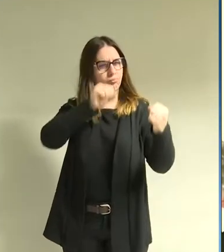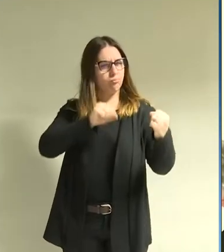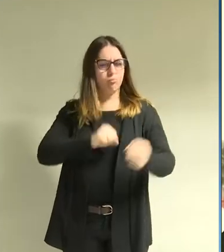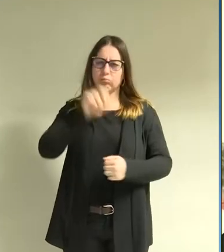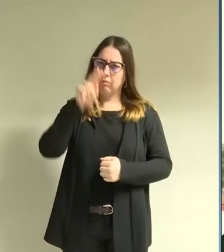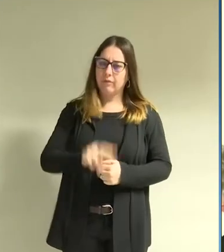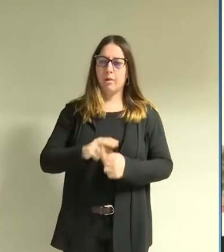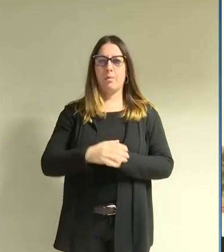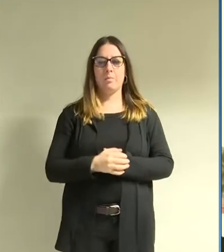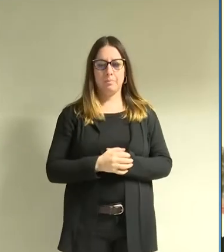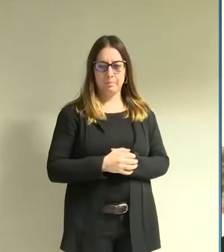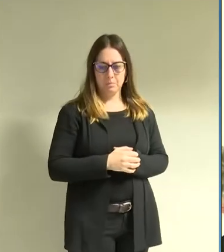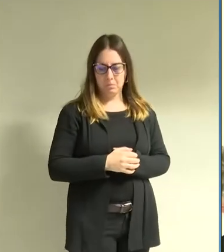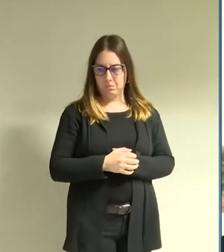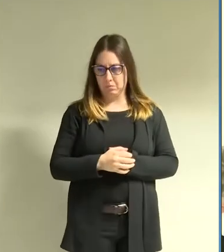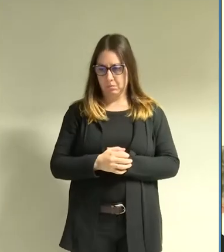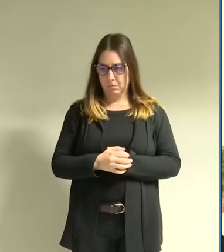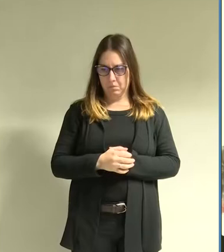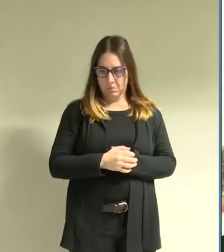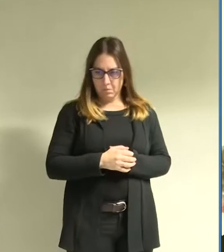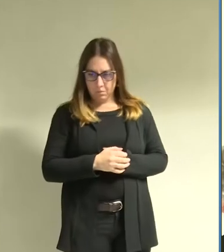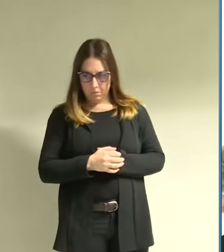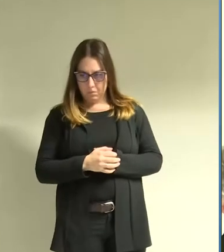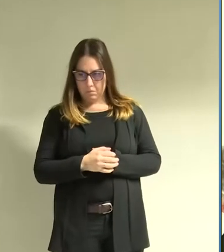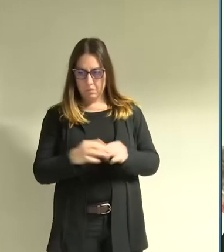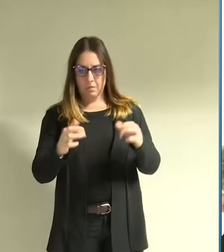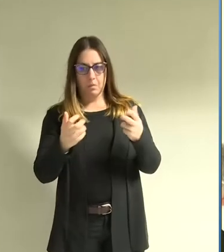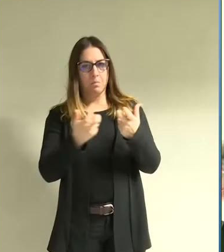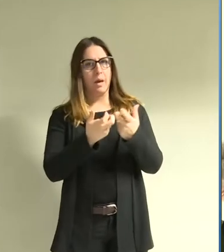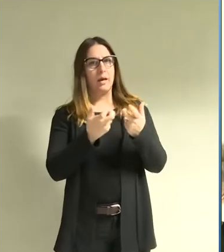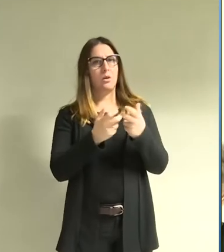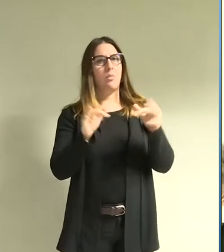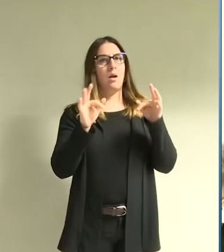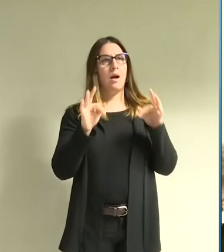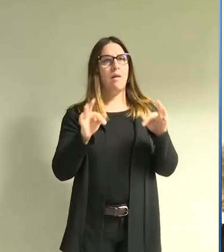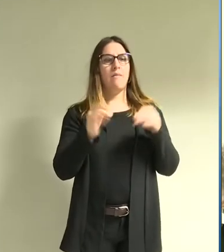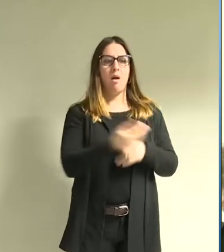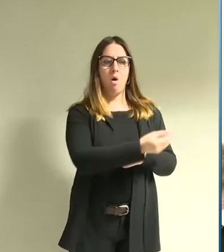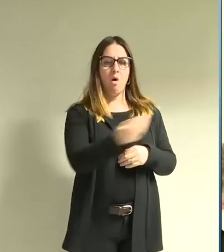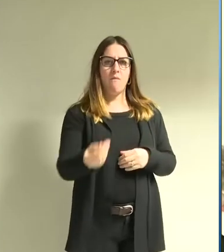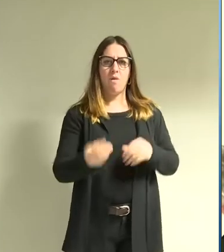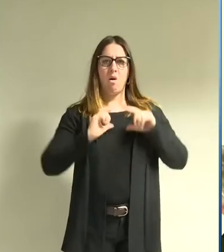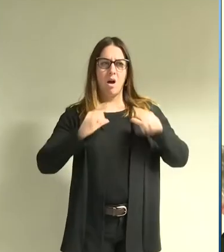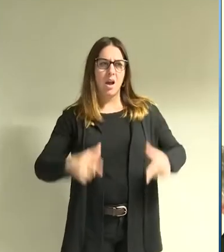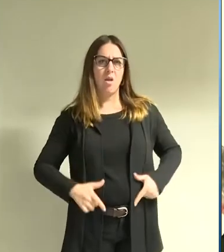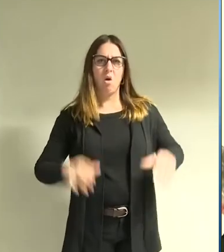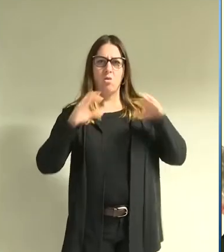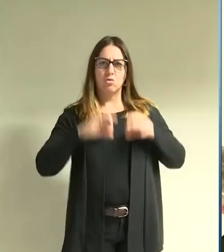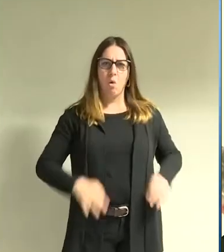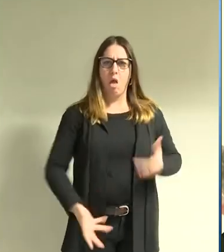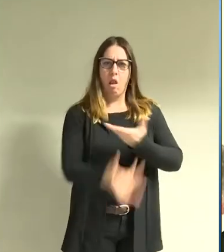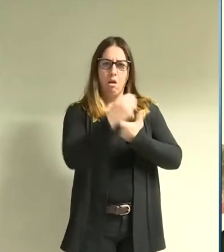et notamment sur donc la question de scolarisation des enfants et de tous les enfants aidés notamment